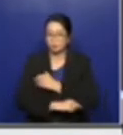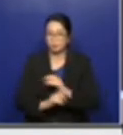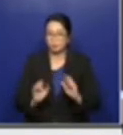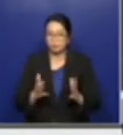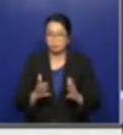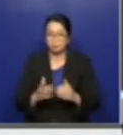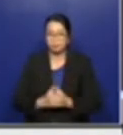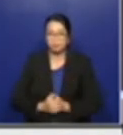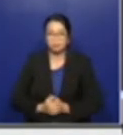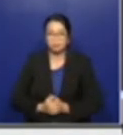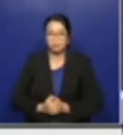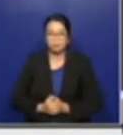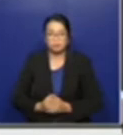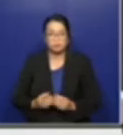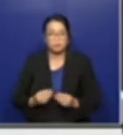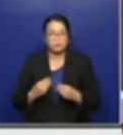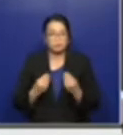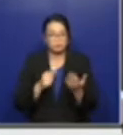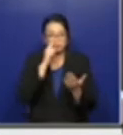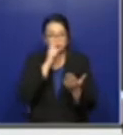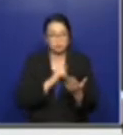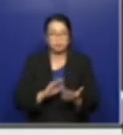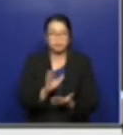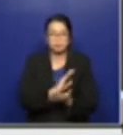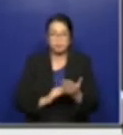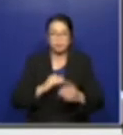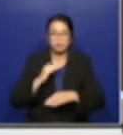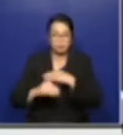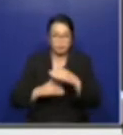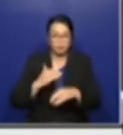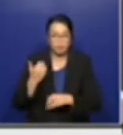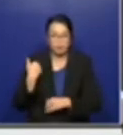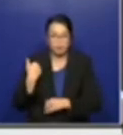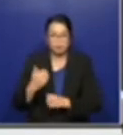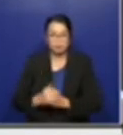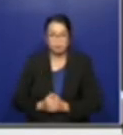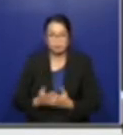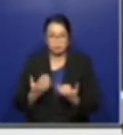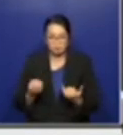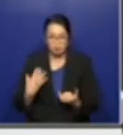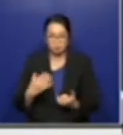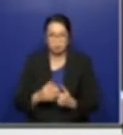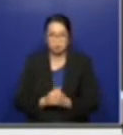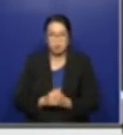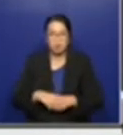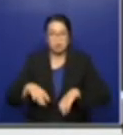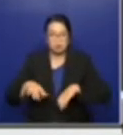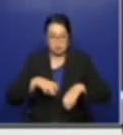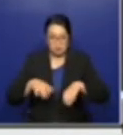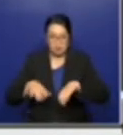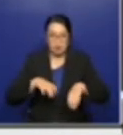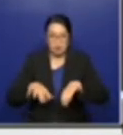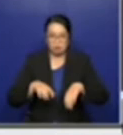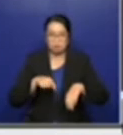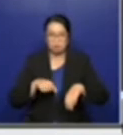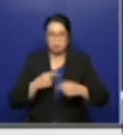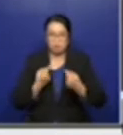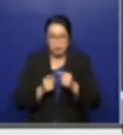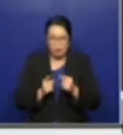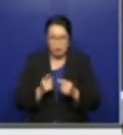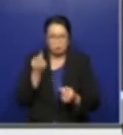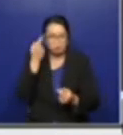พื่อการปฏิรูปประเทศท่านบอกว่าอยู่ระหว่างการดำเนินการแต่อาจไม่บรรลุเป้าหม